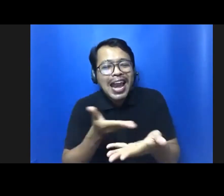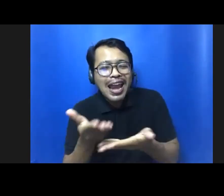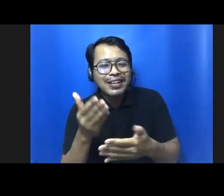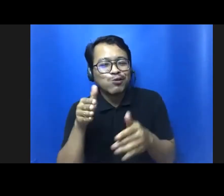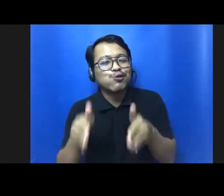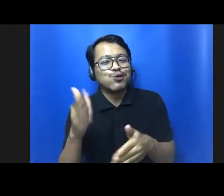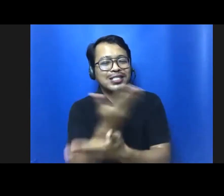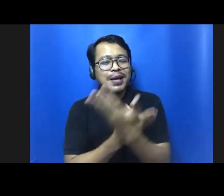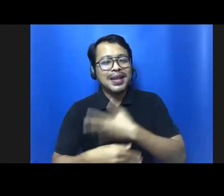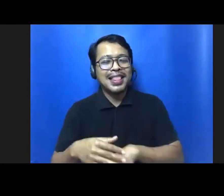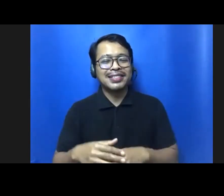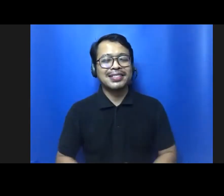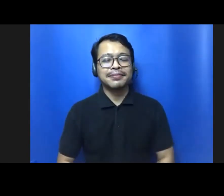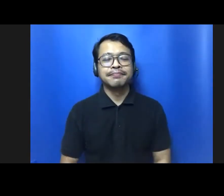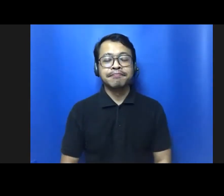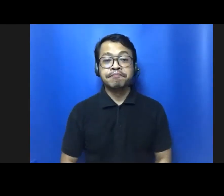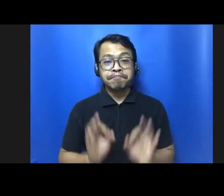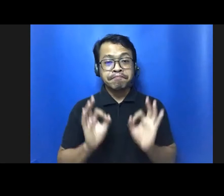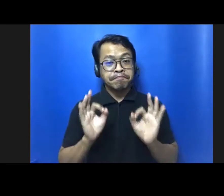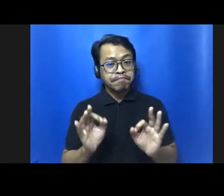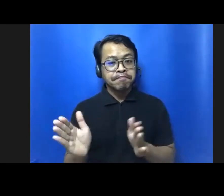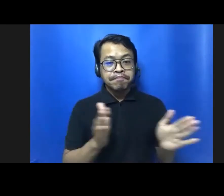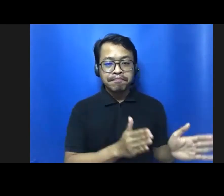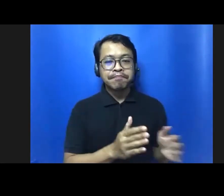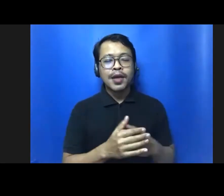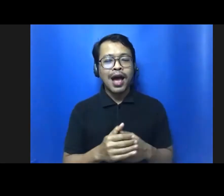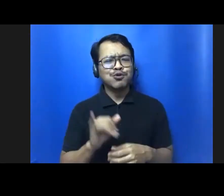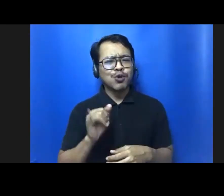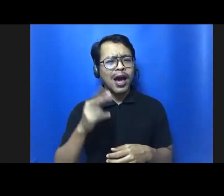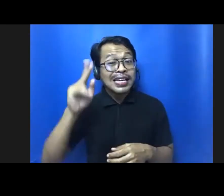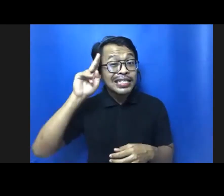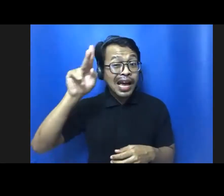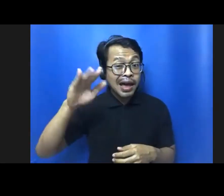tersendiri. Kemudian kita juga akan